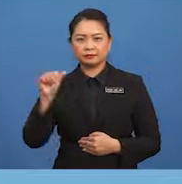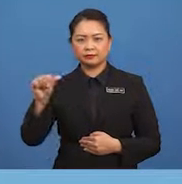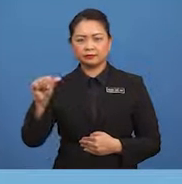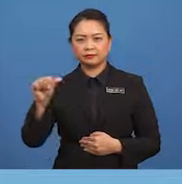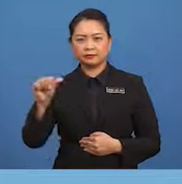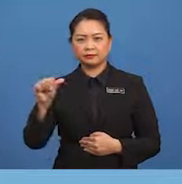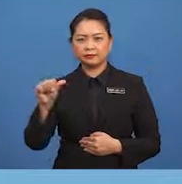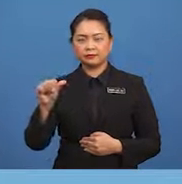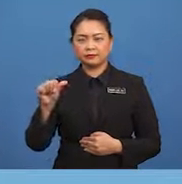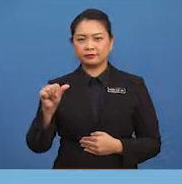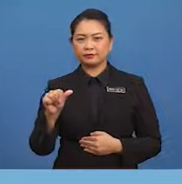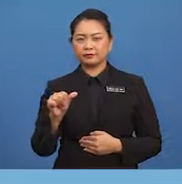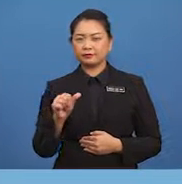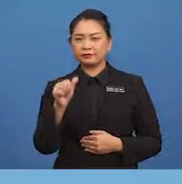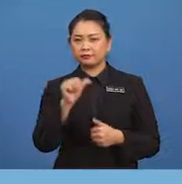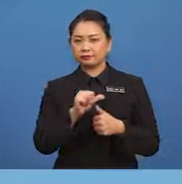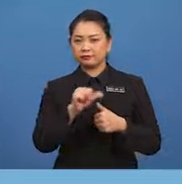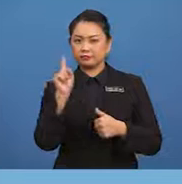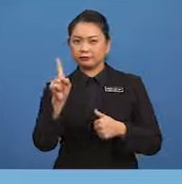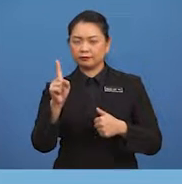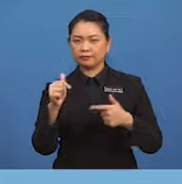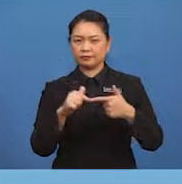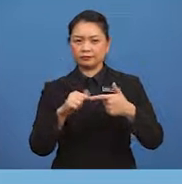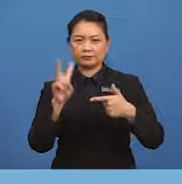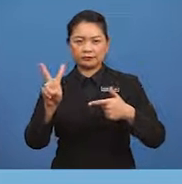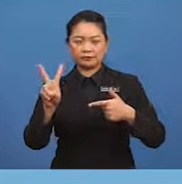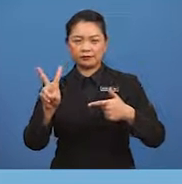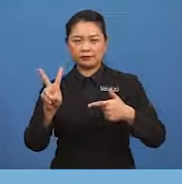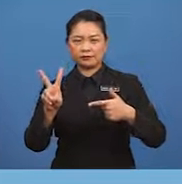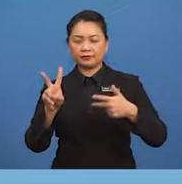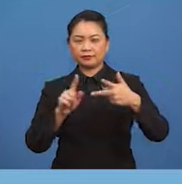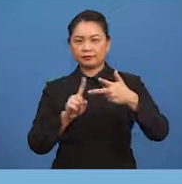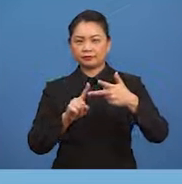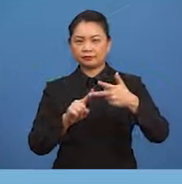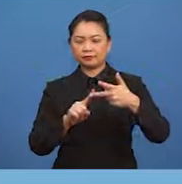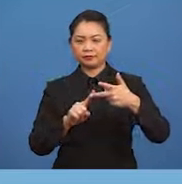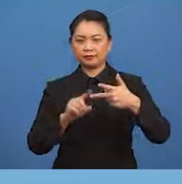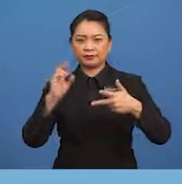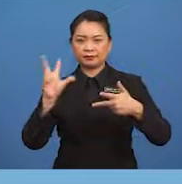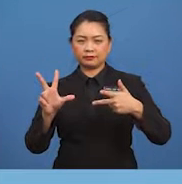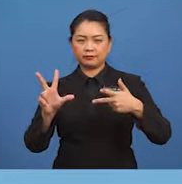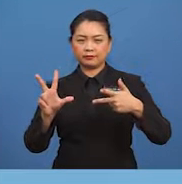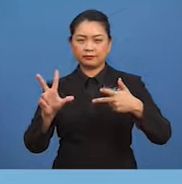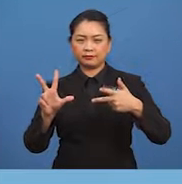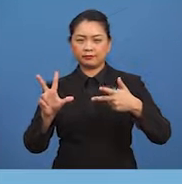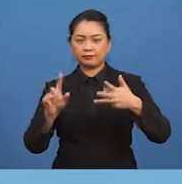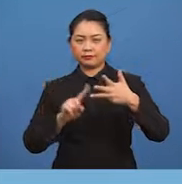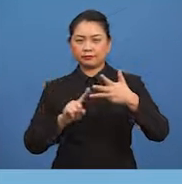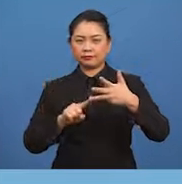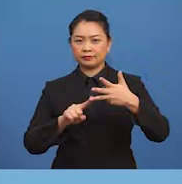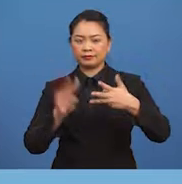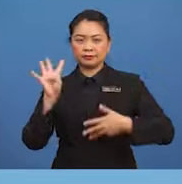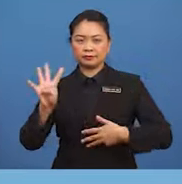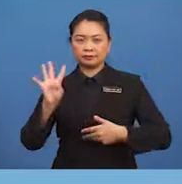A. 1 B. 2 C. 3 dan